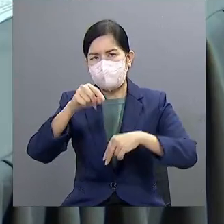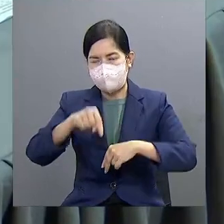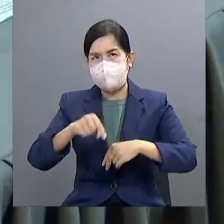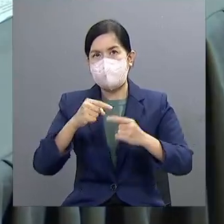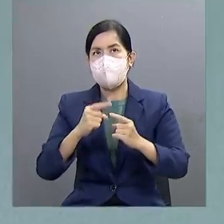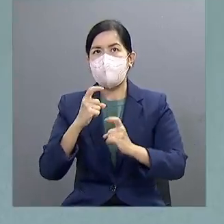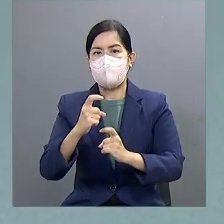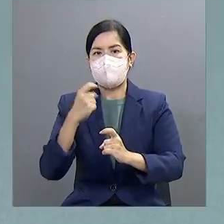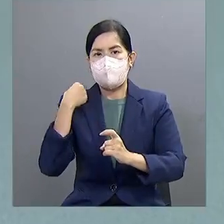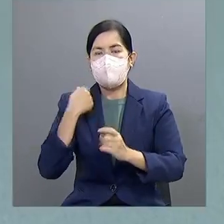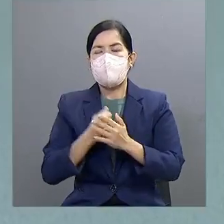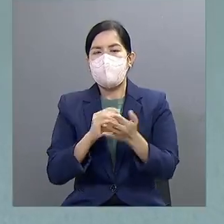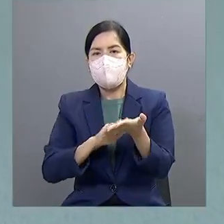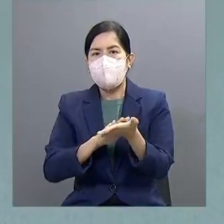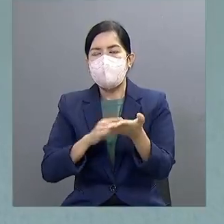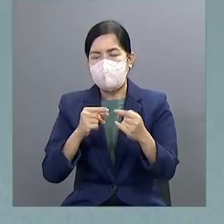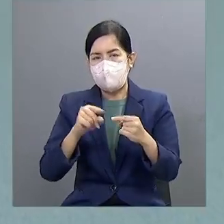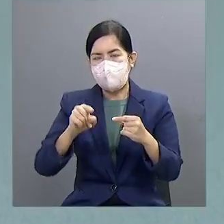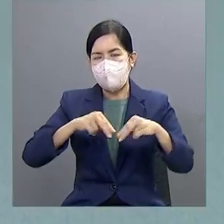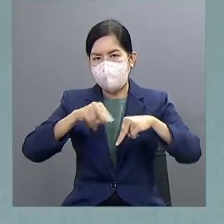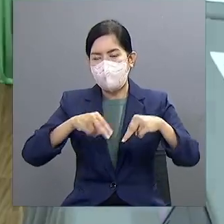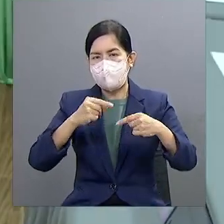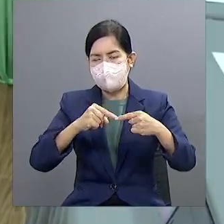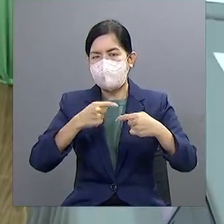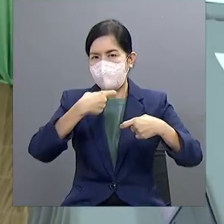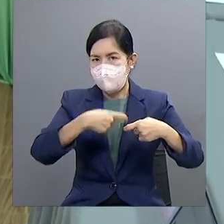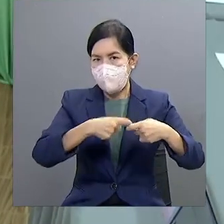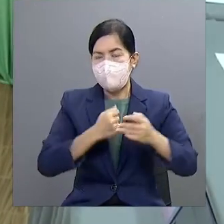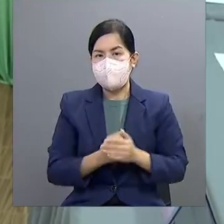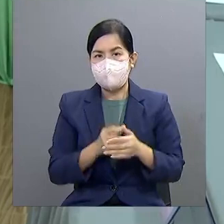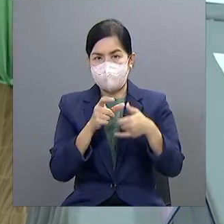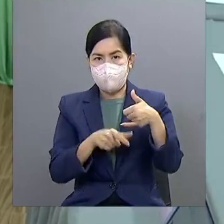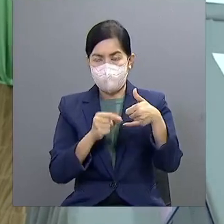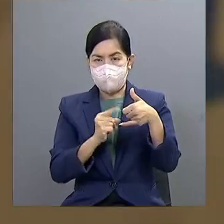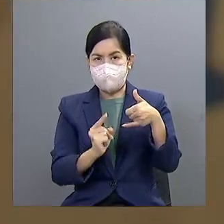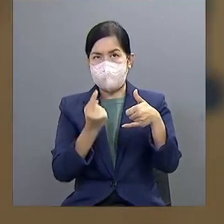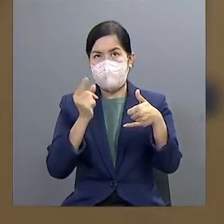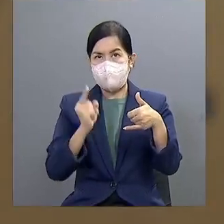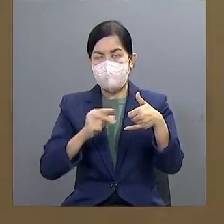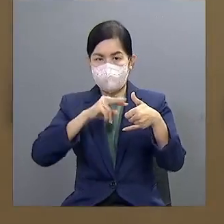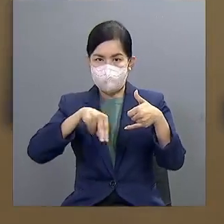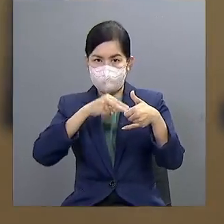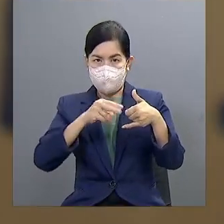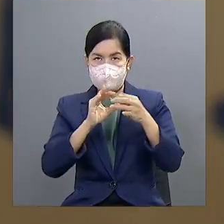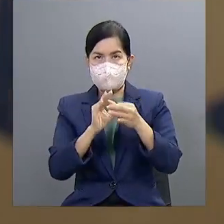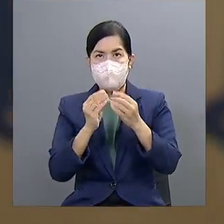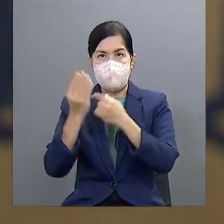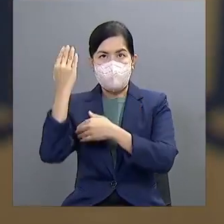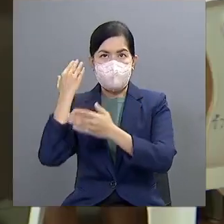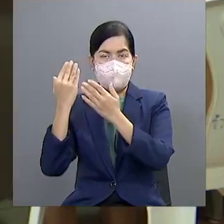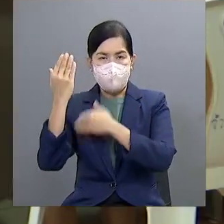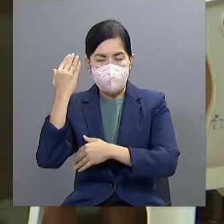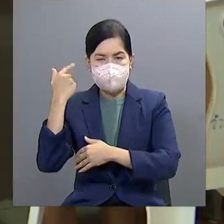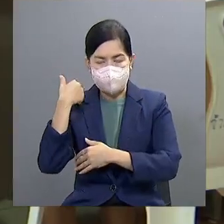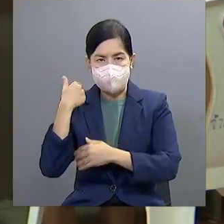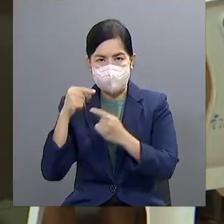านแรกรับจึงเป็นด่านแรกที่ผู้ต้องขังเข้าใหม่จะต้องตรวจประวัติตรวจร่างกายจากนักจิตวิทยาและพยาบาลวิชาชีพอย่างละเอีย